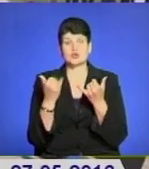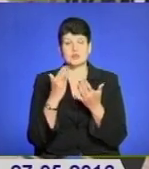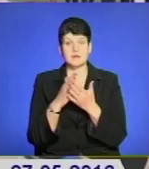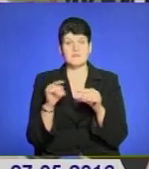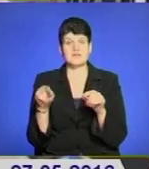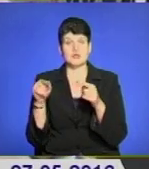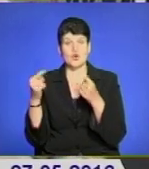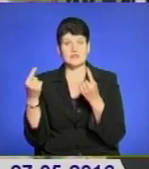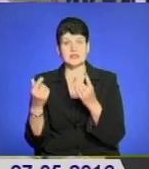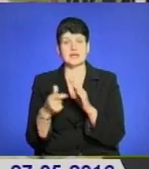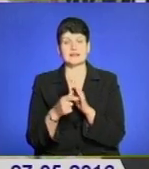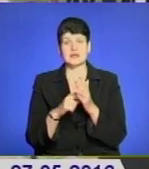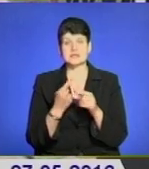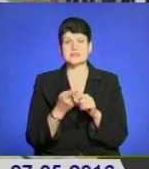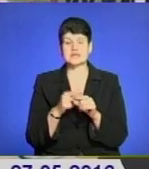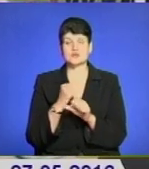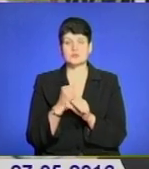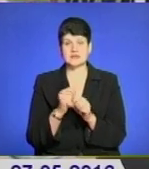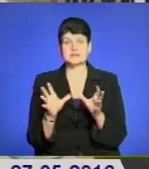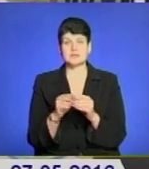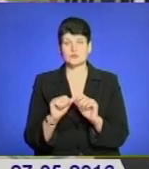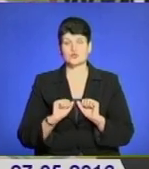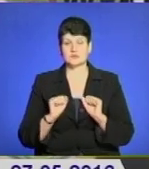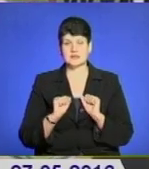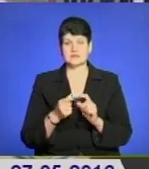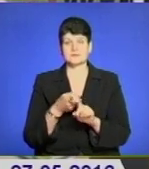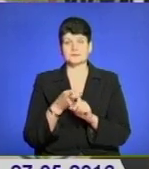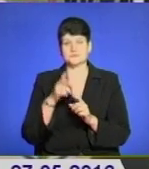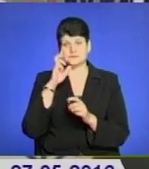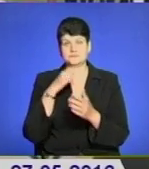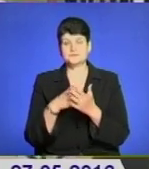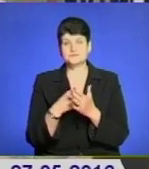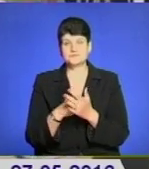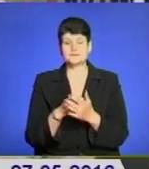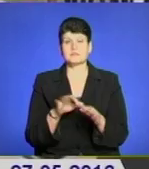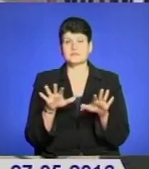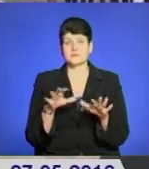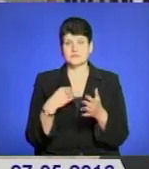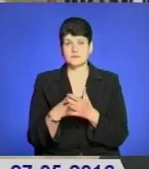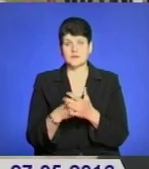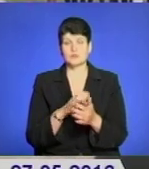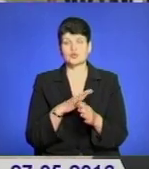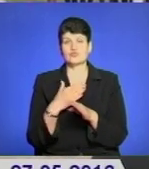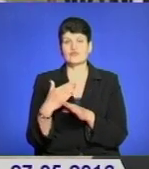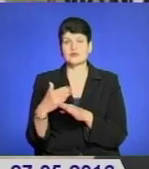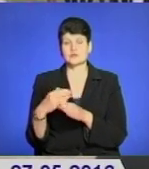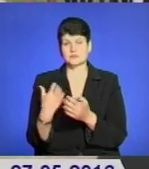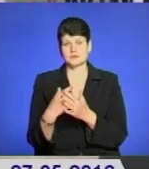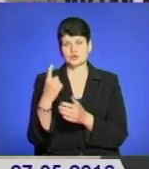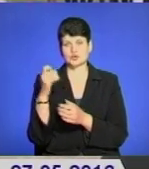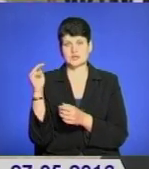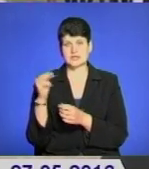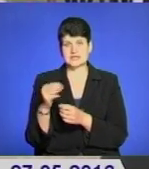відновлені класи. Це зробилося спільними зусиллями за рахунок державного бюджету, було місцевого бюджету, було виділено майже 100